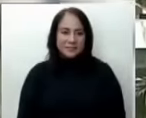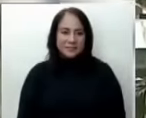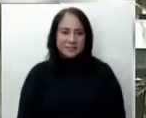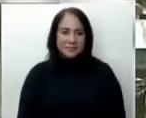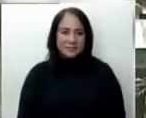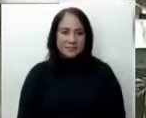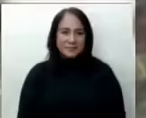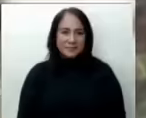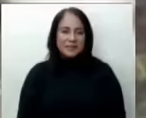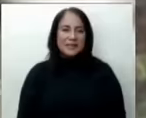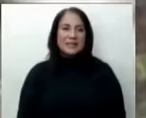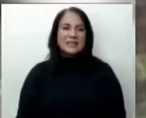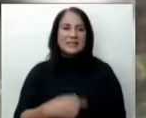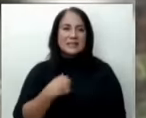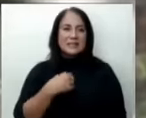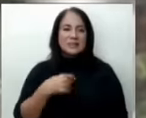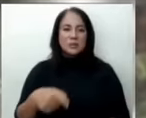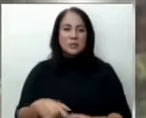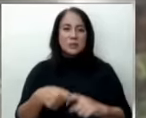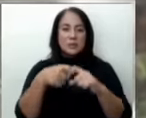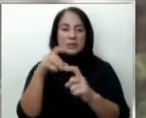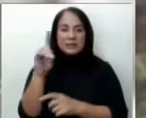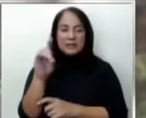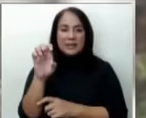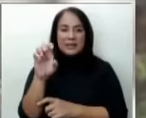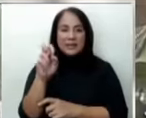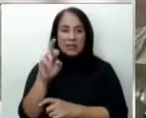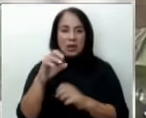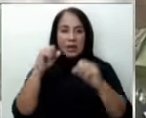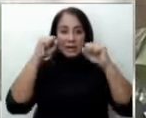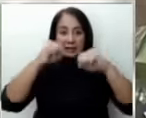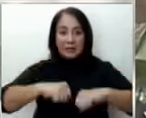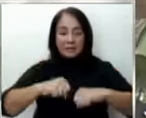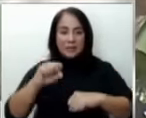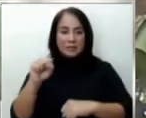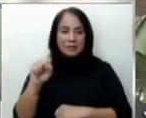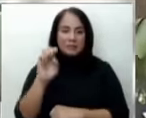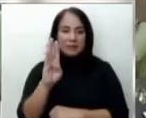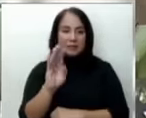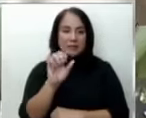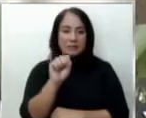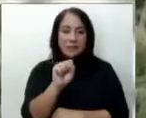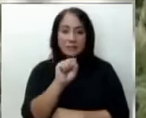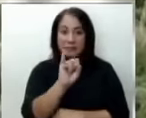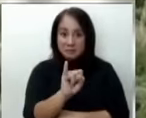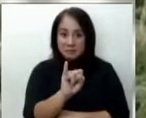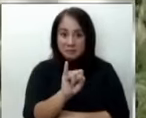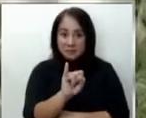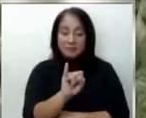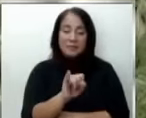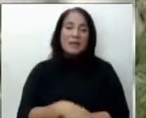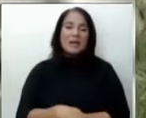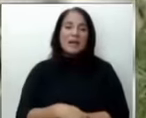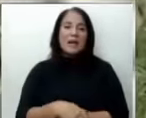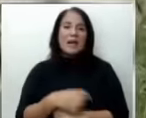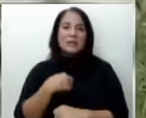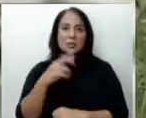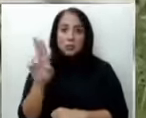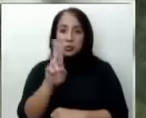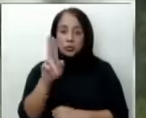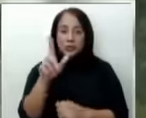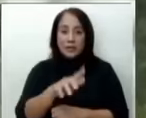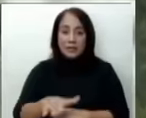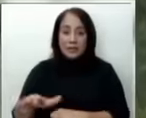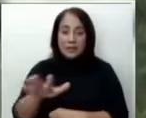Kasundo ng pagsuspindi ng DENR sa kasunduan nila ng Socorro Bayanihan Services Incorporated na gamit ang lupang pag-aari ng